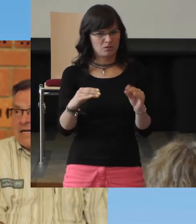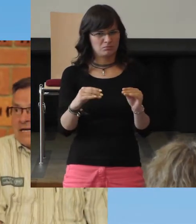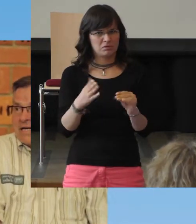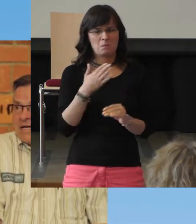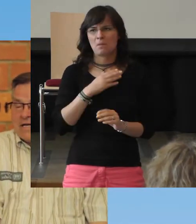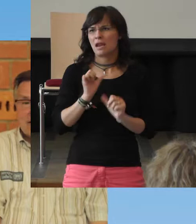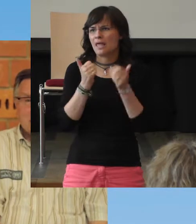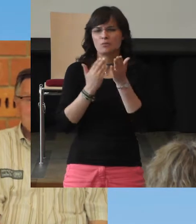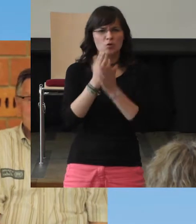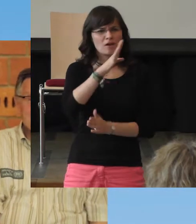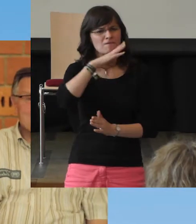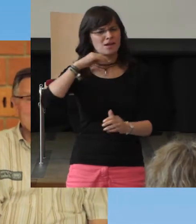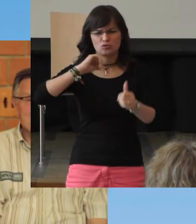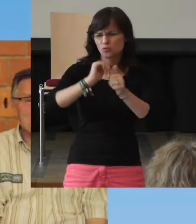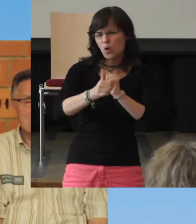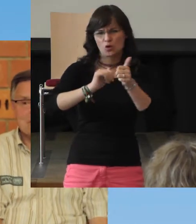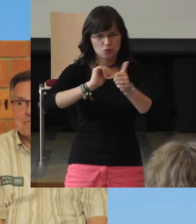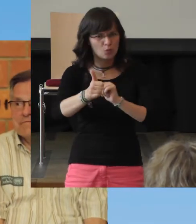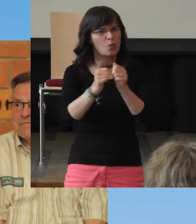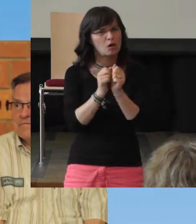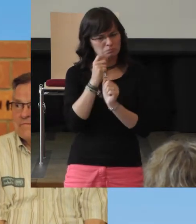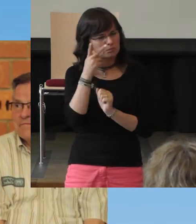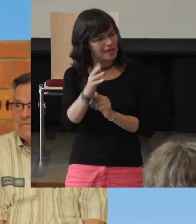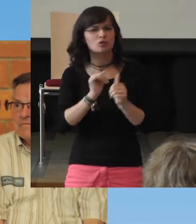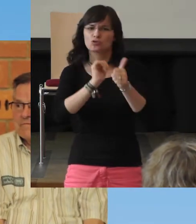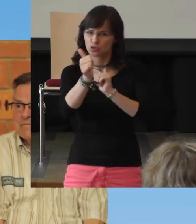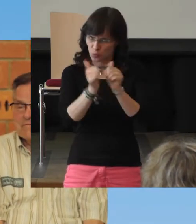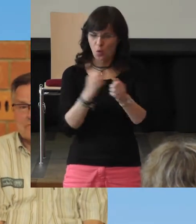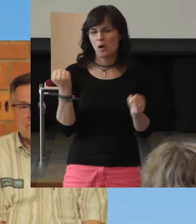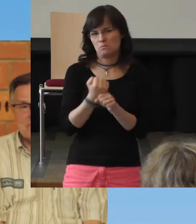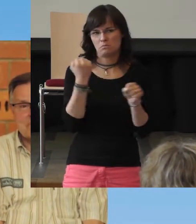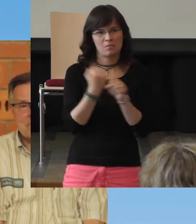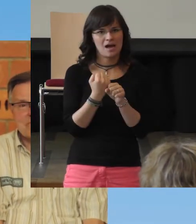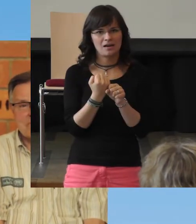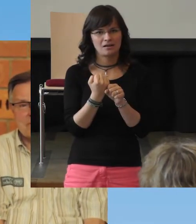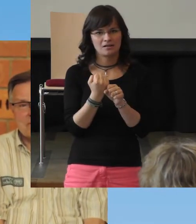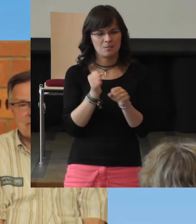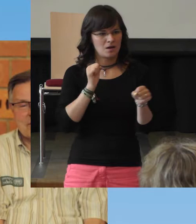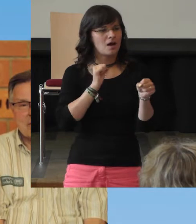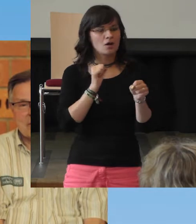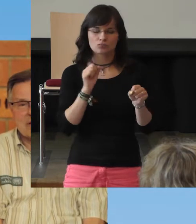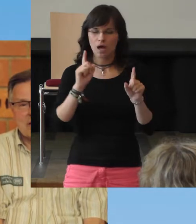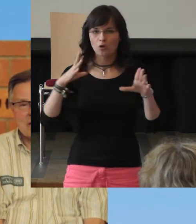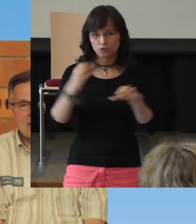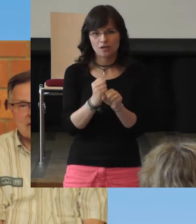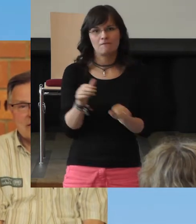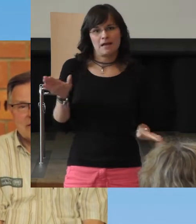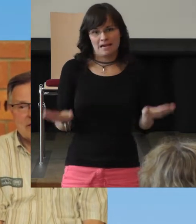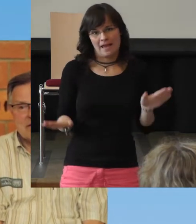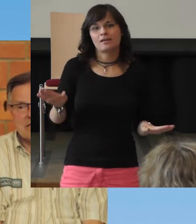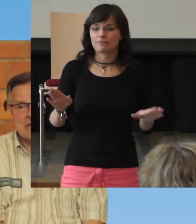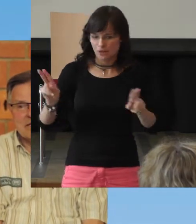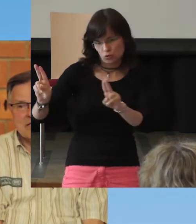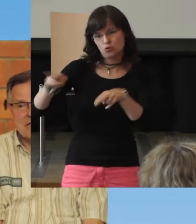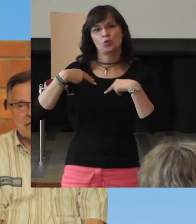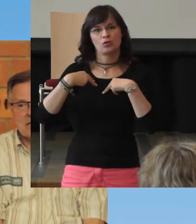betrieben und mache das eigentlich auch weiterhin jeden Tag und ich habe also das Gleichgewicht eigentlich wieder gewonnen durch viele Übungen